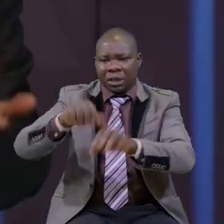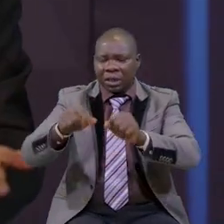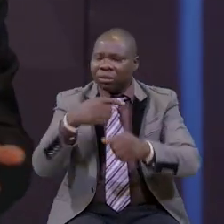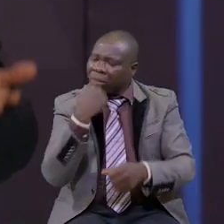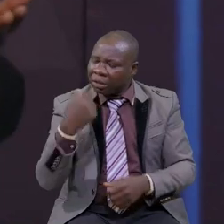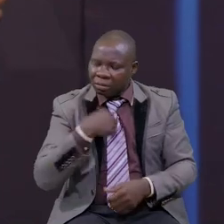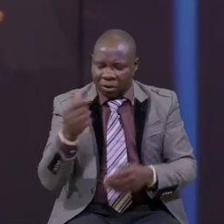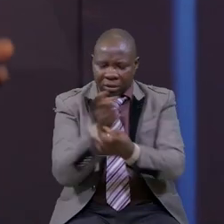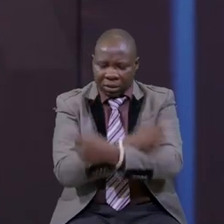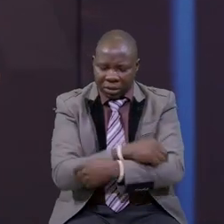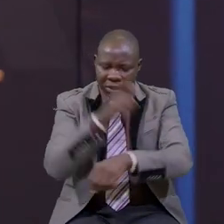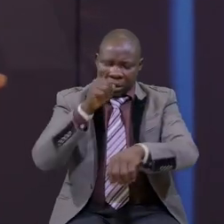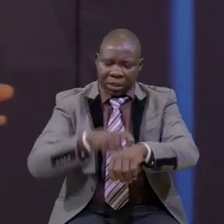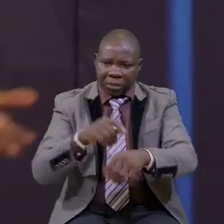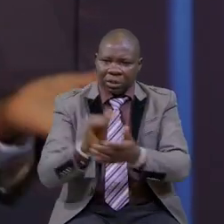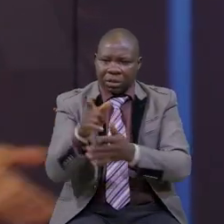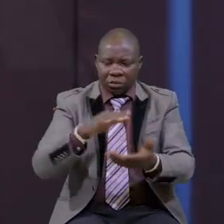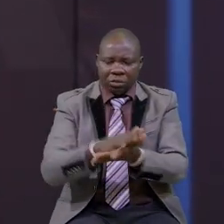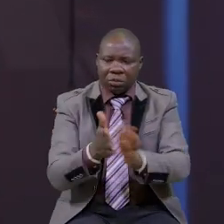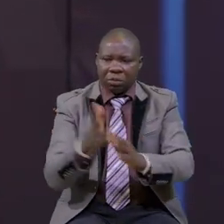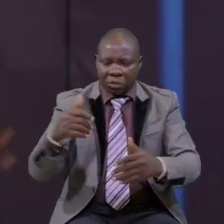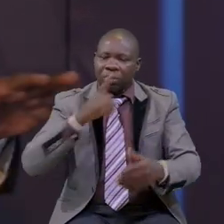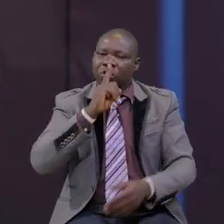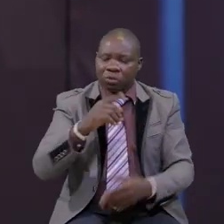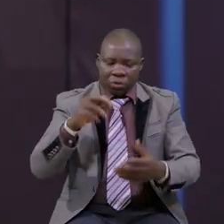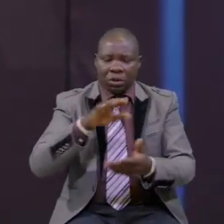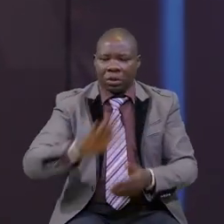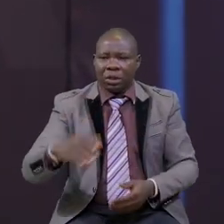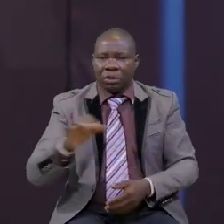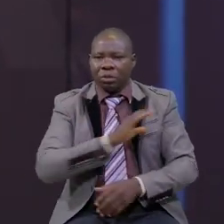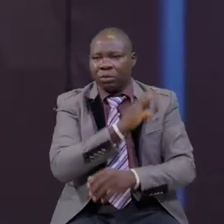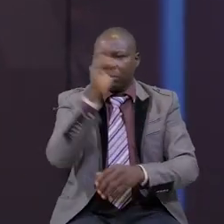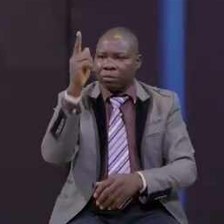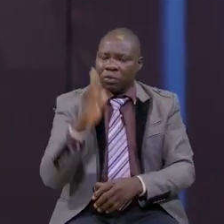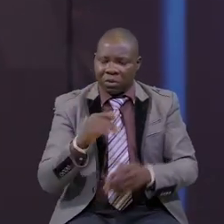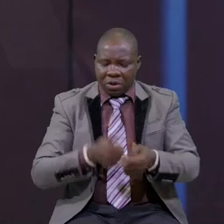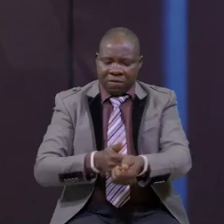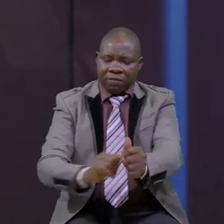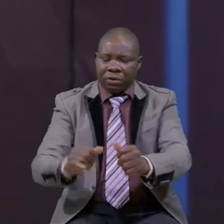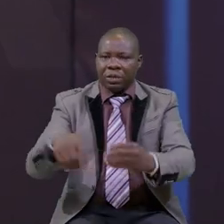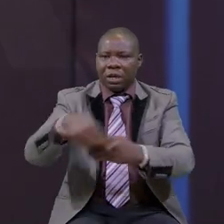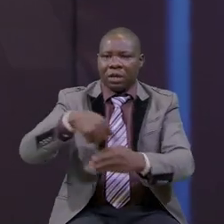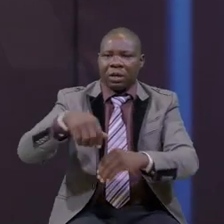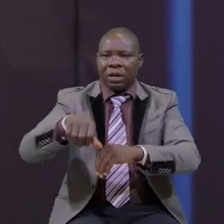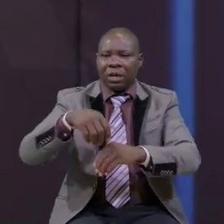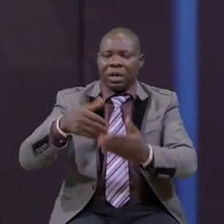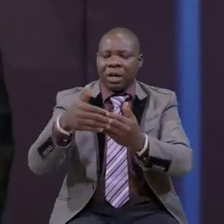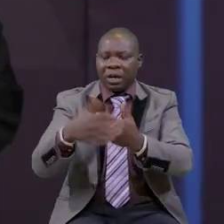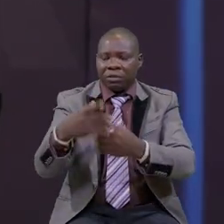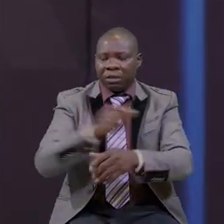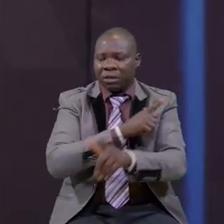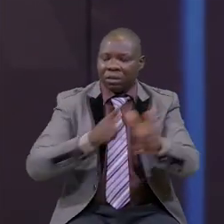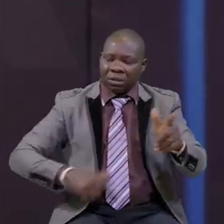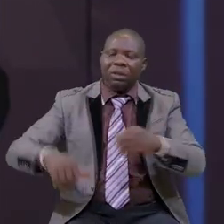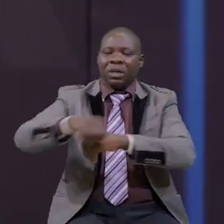et comment tu es devenu un vrai enfant de Dieu en suivant le Seigneur? Non, tu n'arrives pas à le dire. Est-ce que tu me parlais du